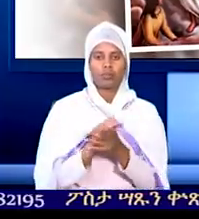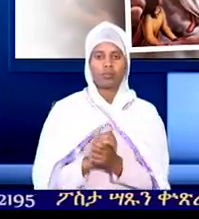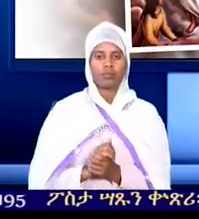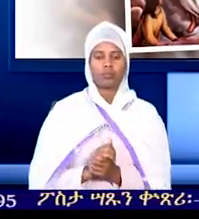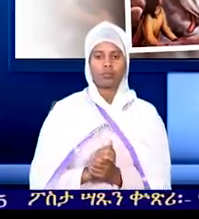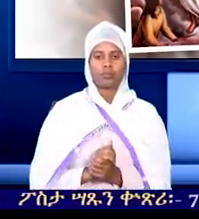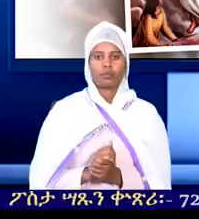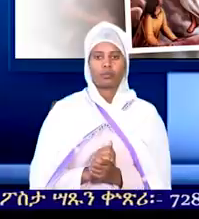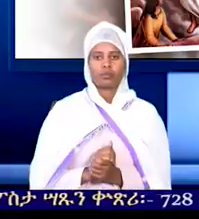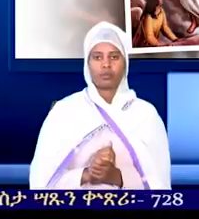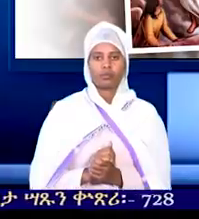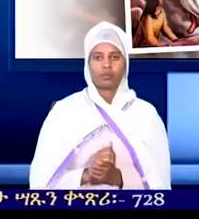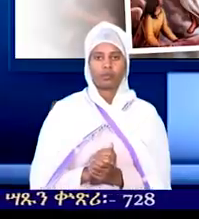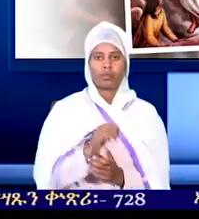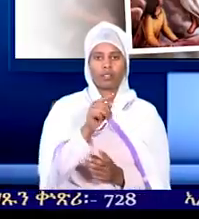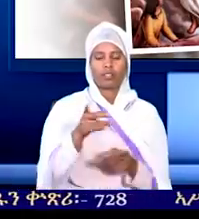ስለምንታይ እዩ